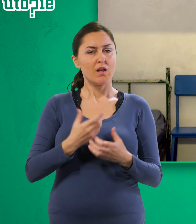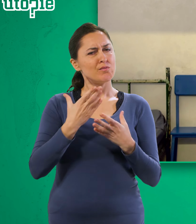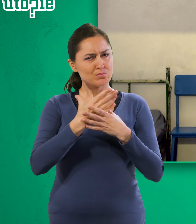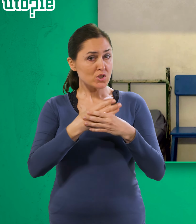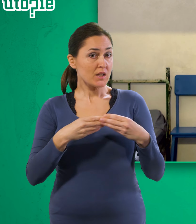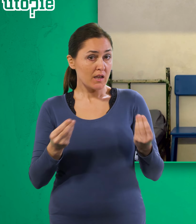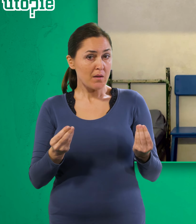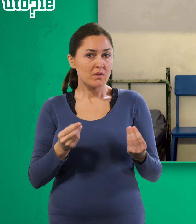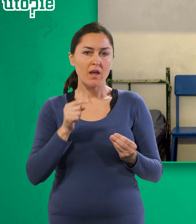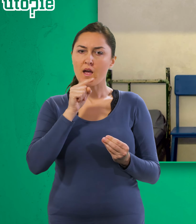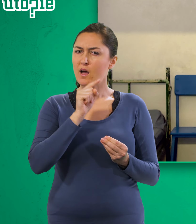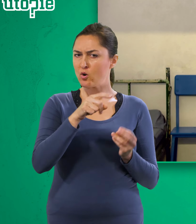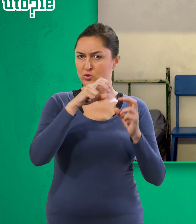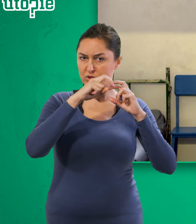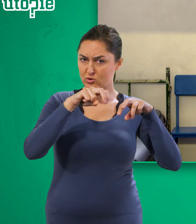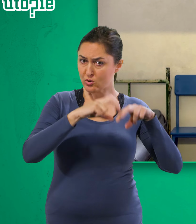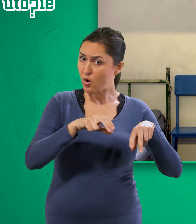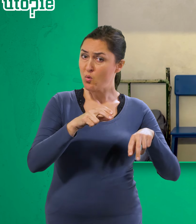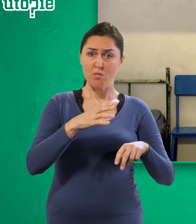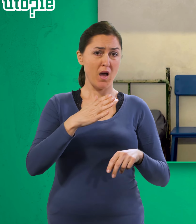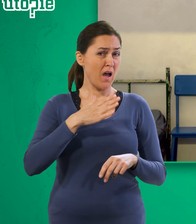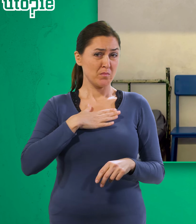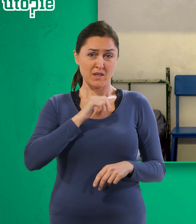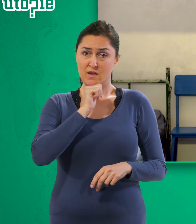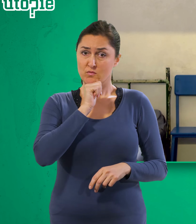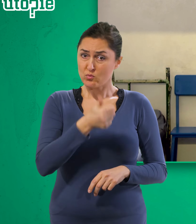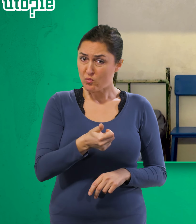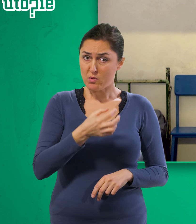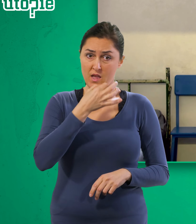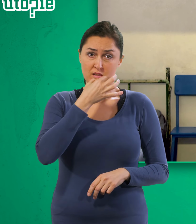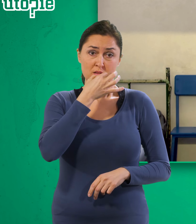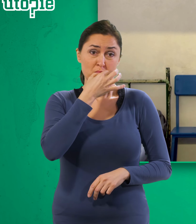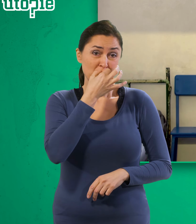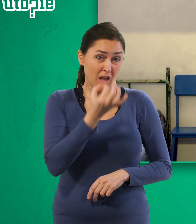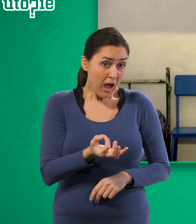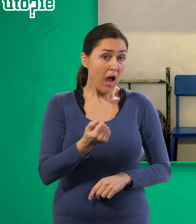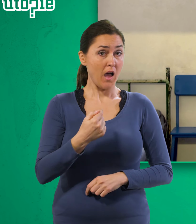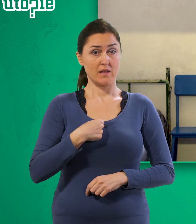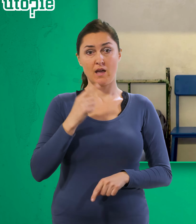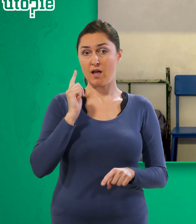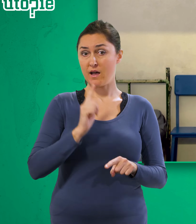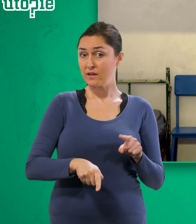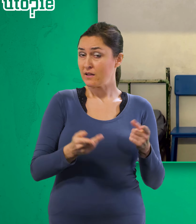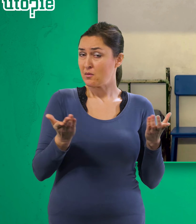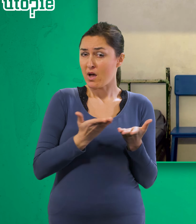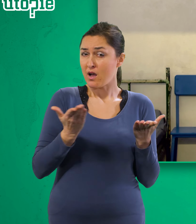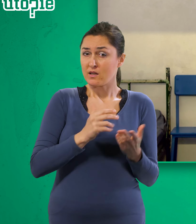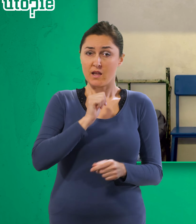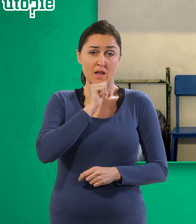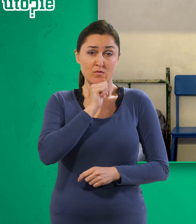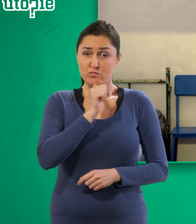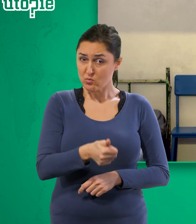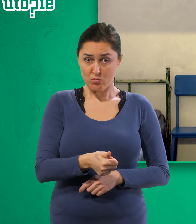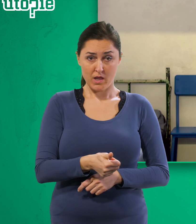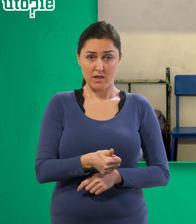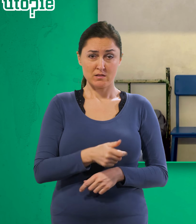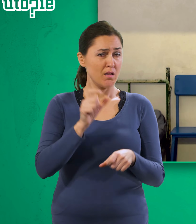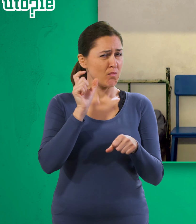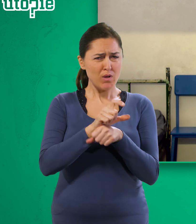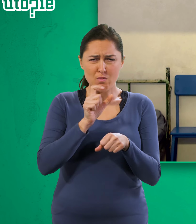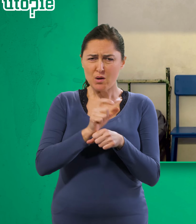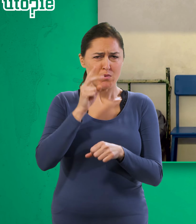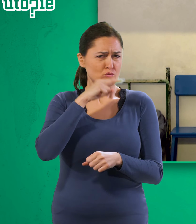pro něj znamenalo. A ten moment projevu lásky k tomu člověku, to, že se nezajímal o to, co udělal,